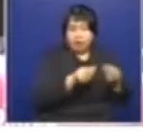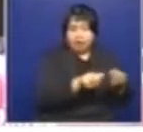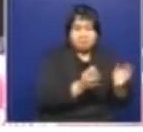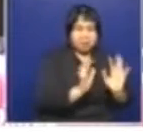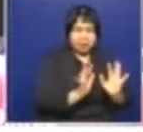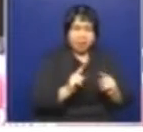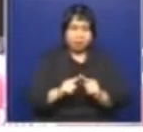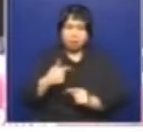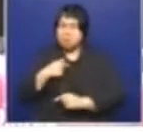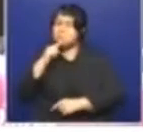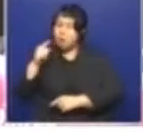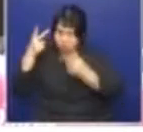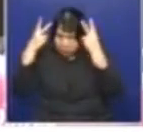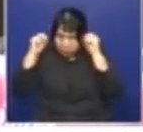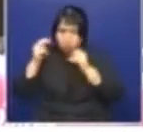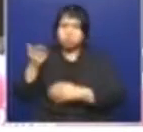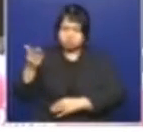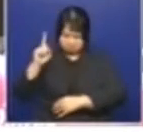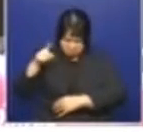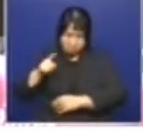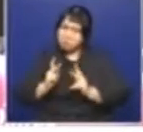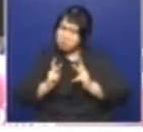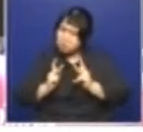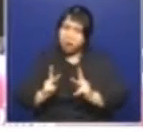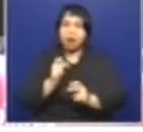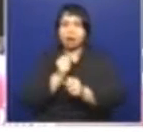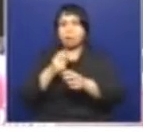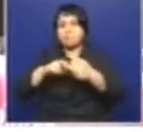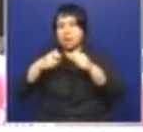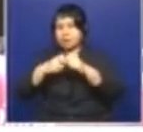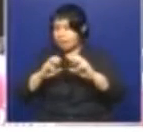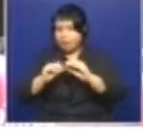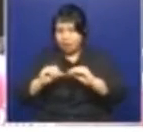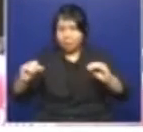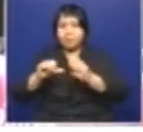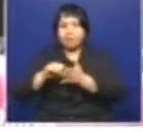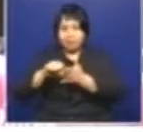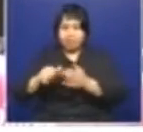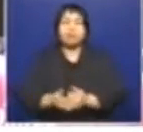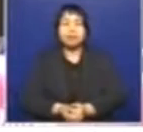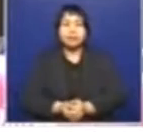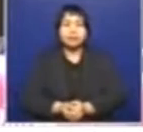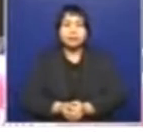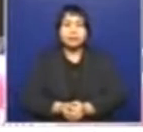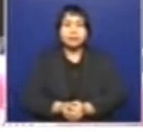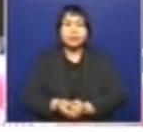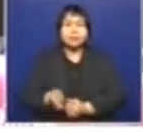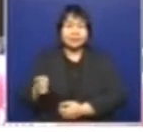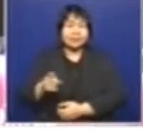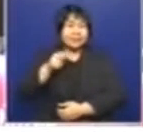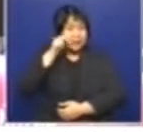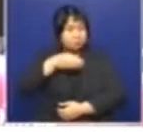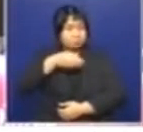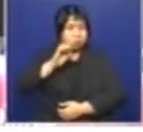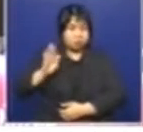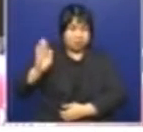ให้ท่านเป็นวีรบุรุษดับปัญหาให้จบแล้ว ที่ท่านดื่มน้ำพิพัฒน์สัตยามาน่ะท่านจะได้ทำหน้า